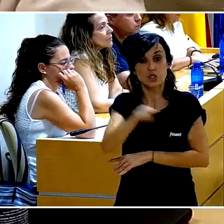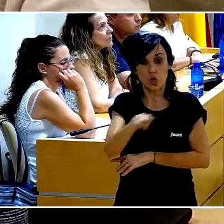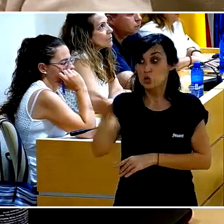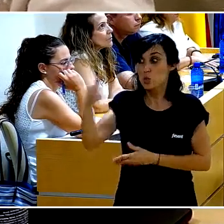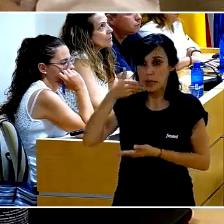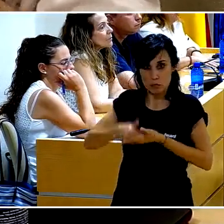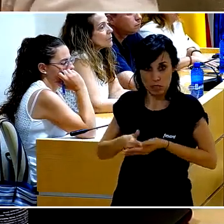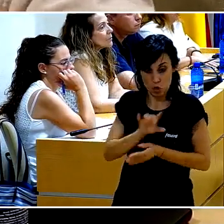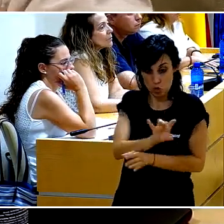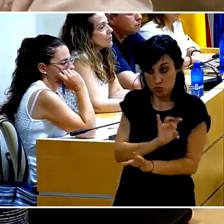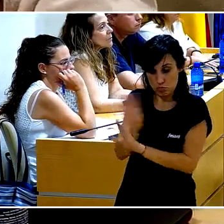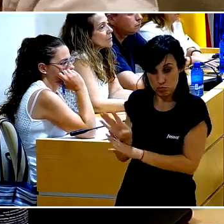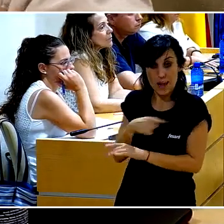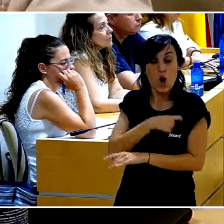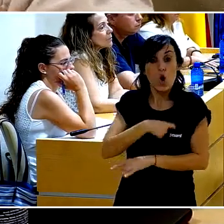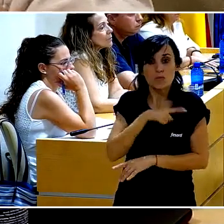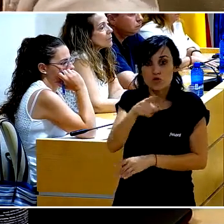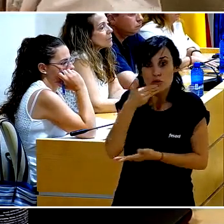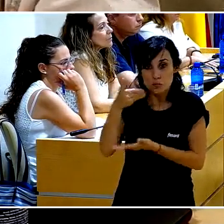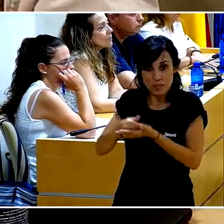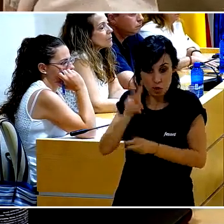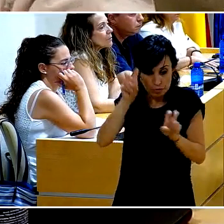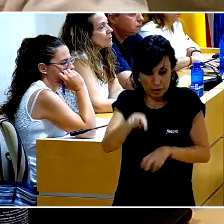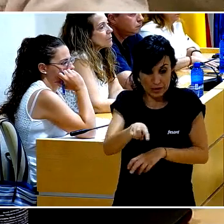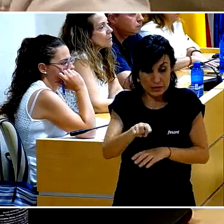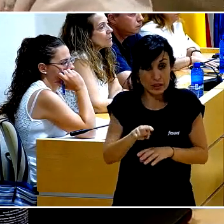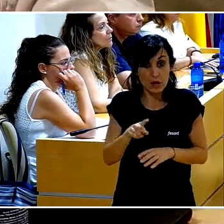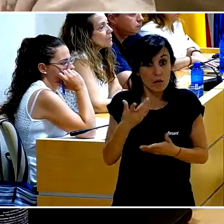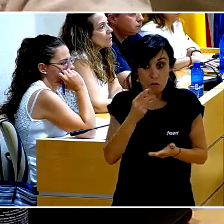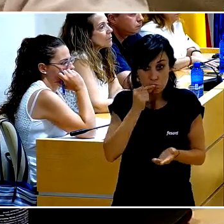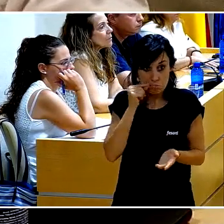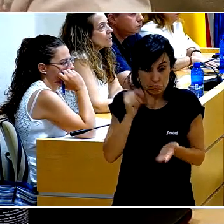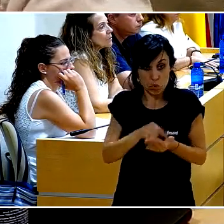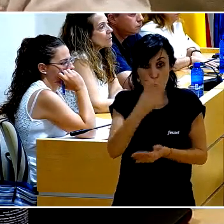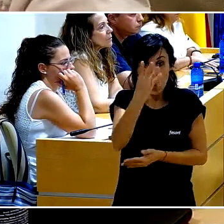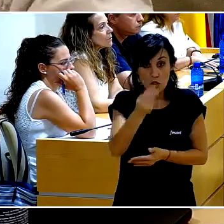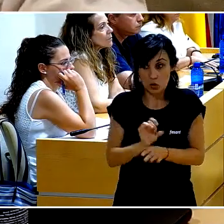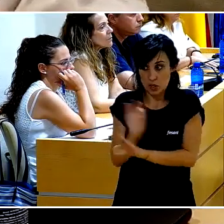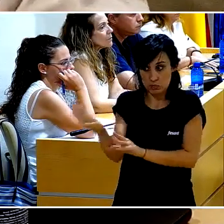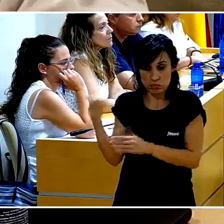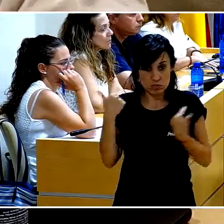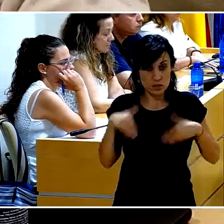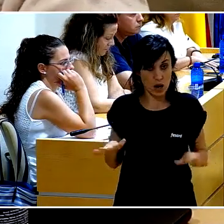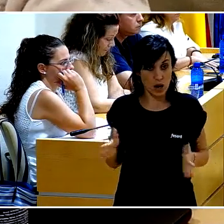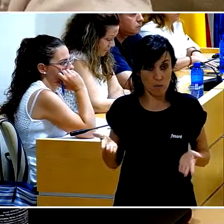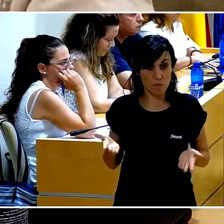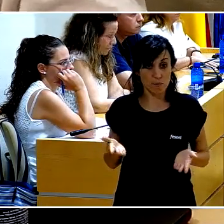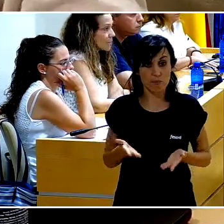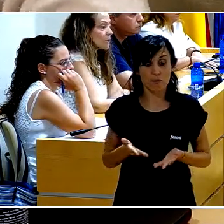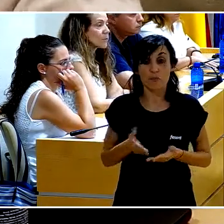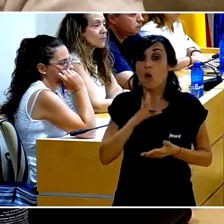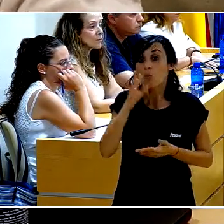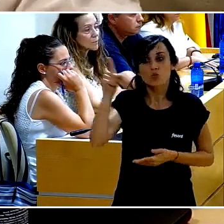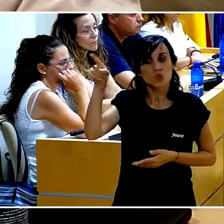el que en comissió vostè va demanar, i no tarda ni 4 dies a tindre aquesta informació. Perquè